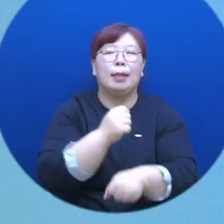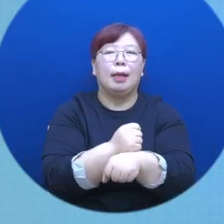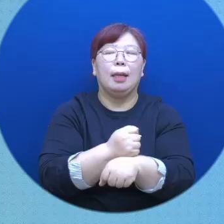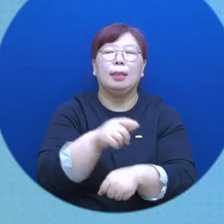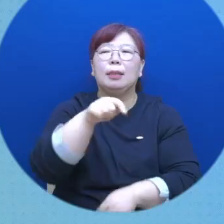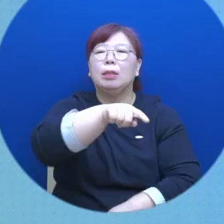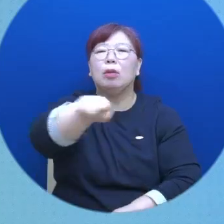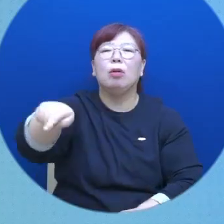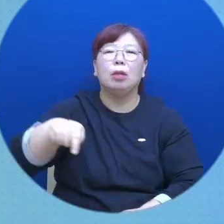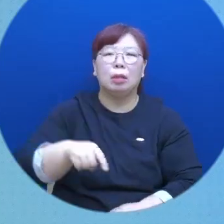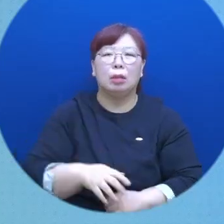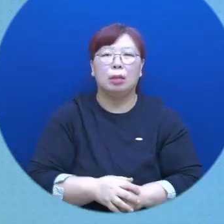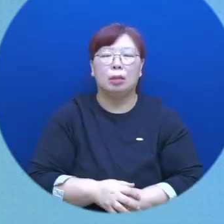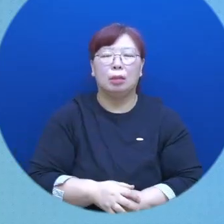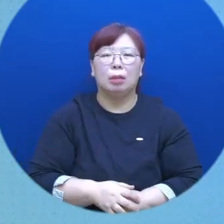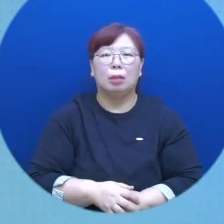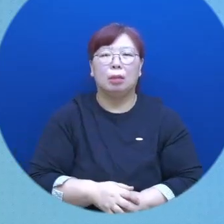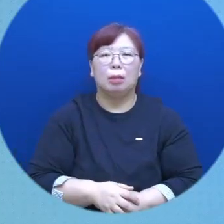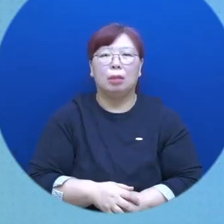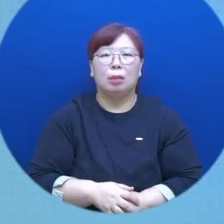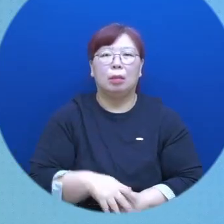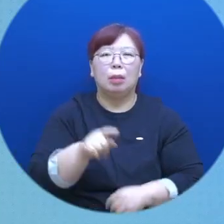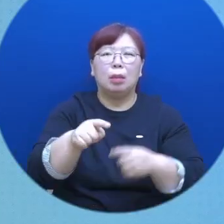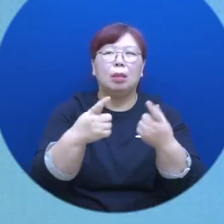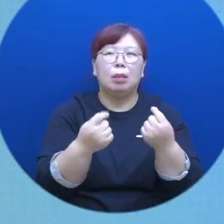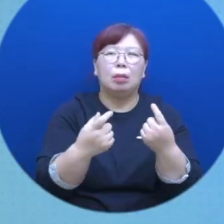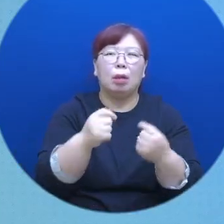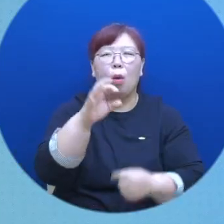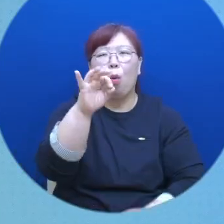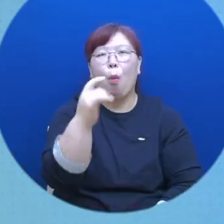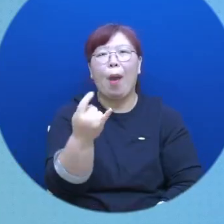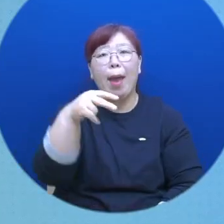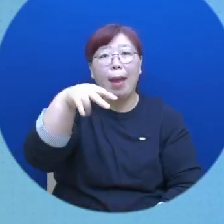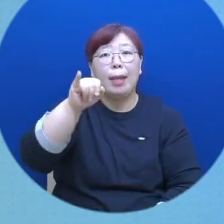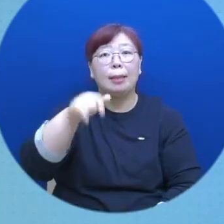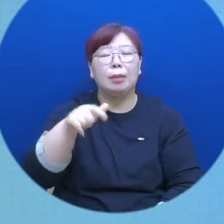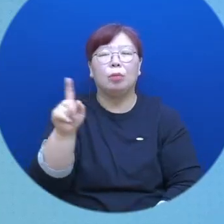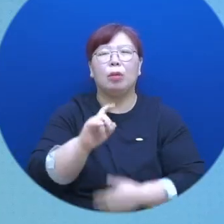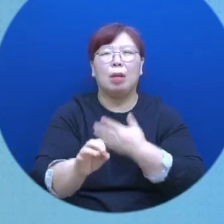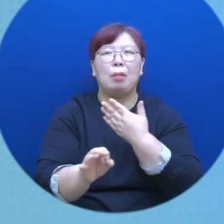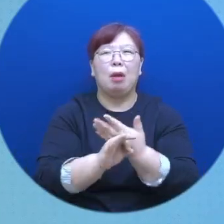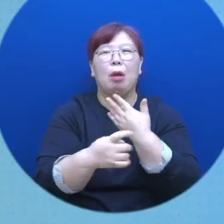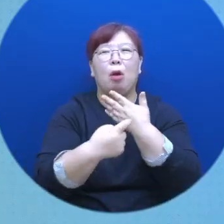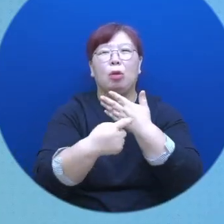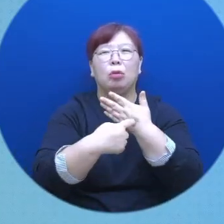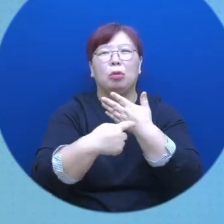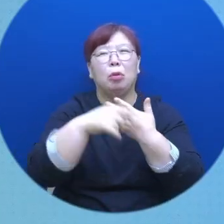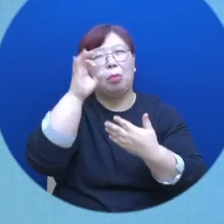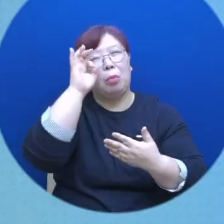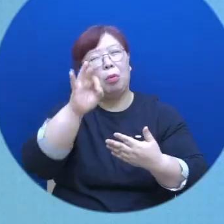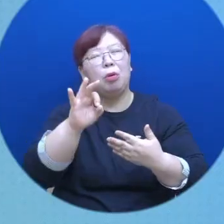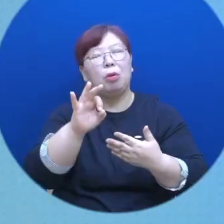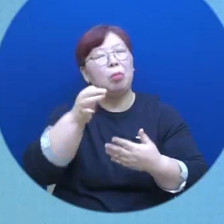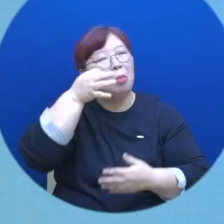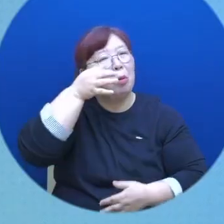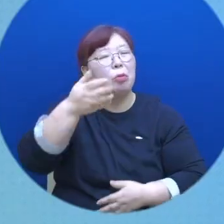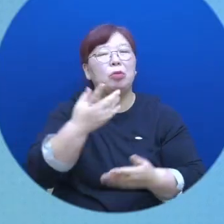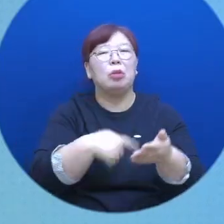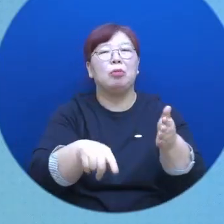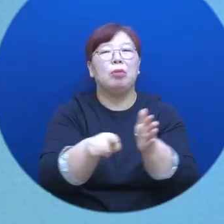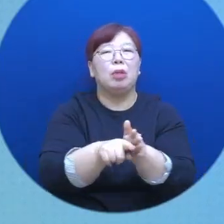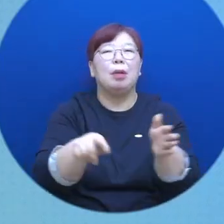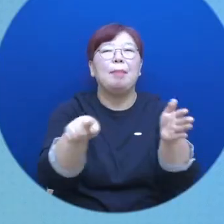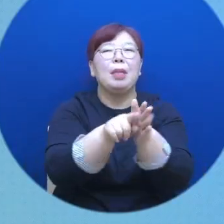해요. 여러분, 이러한 외식은, 이러한 형식적 신앙은 그들에게